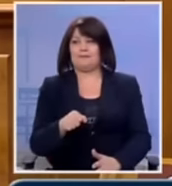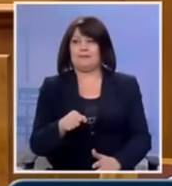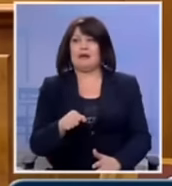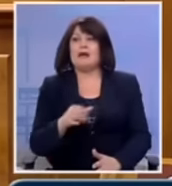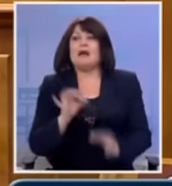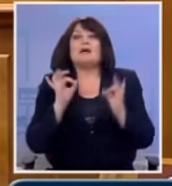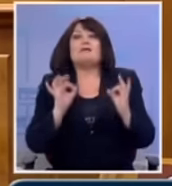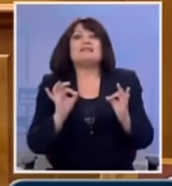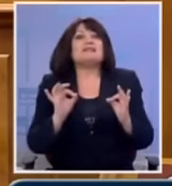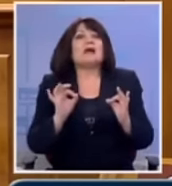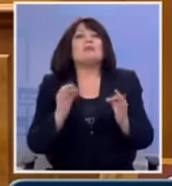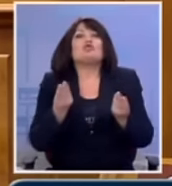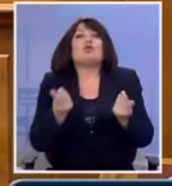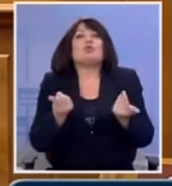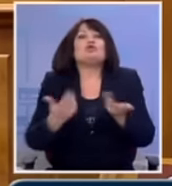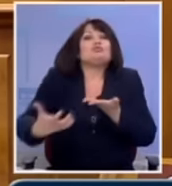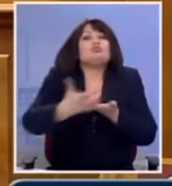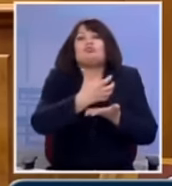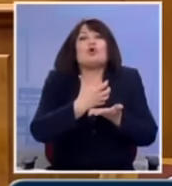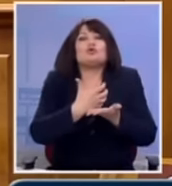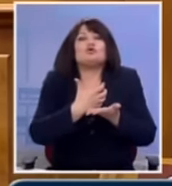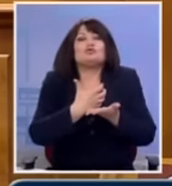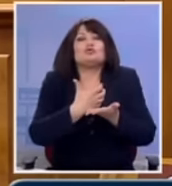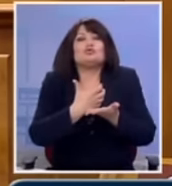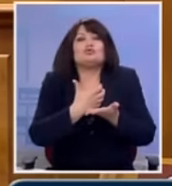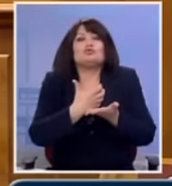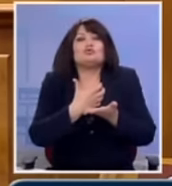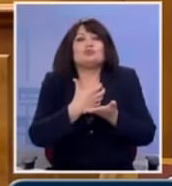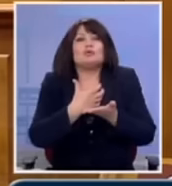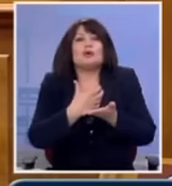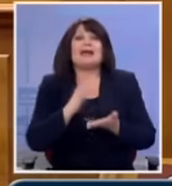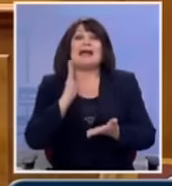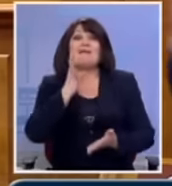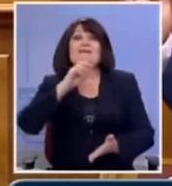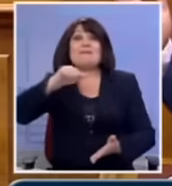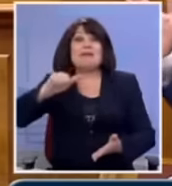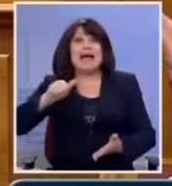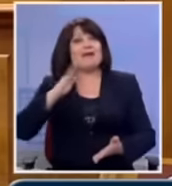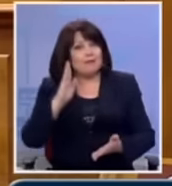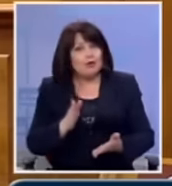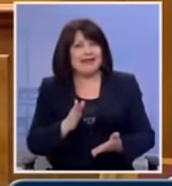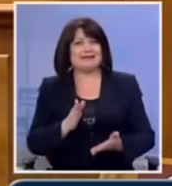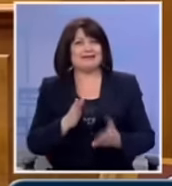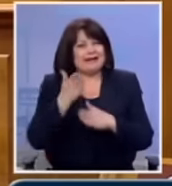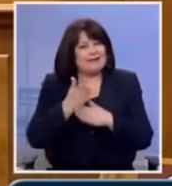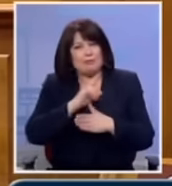έσοδα βεβαίως θα αυξηθούν κυρίως μέσα από την αύξηση της εισπραξιμότητας του ΦΠΑ. Μην κρυβόμαστε πίσω από το δάχτυλό